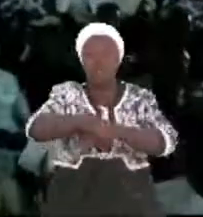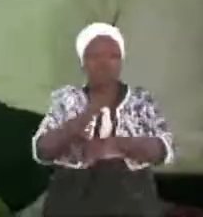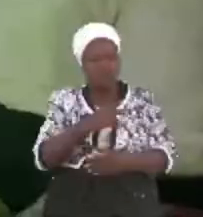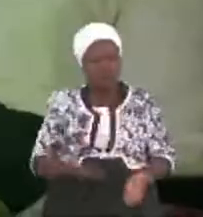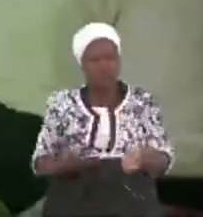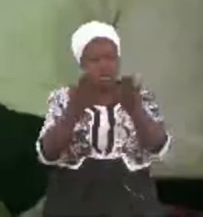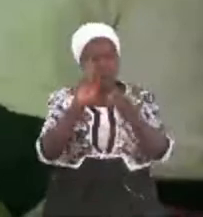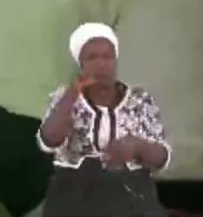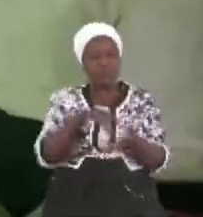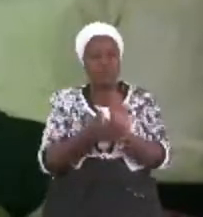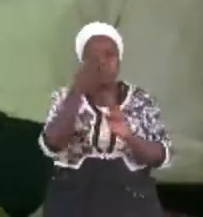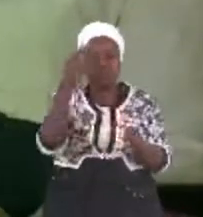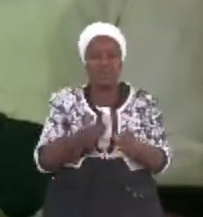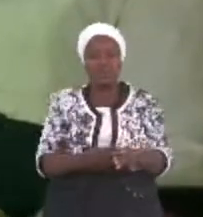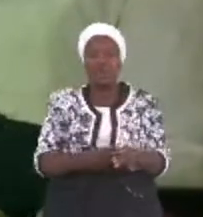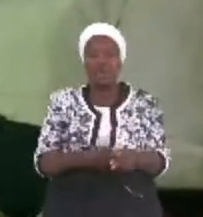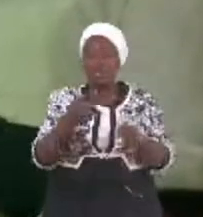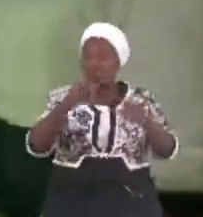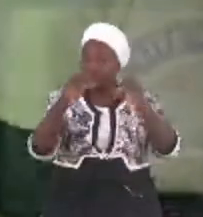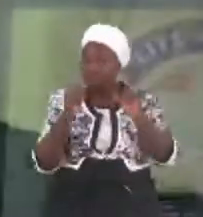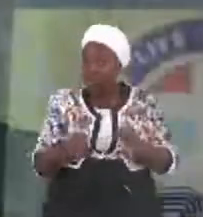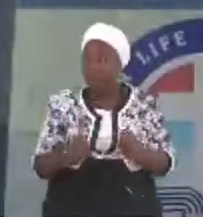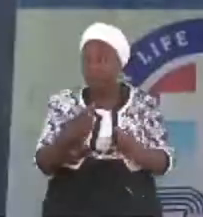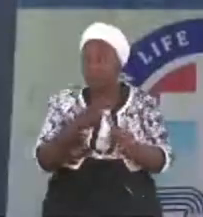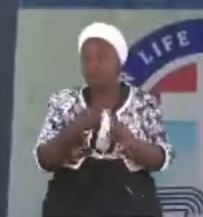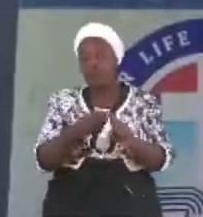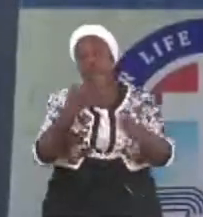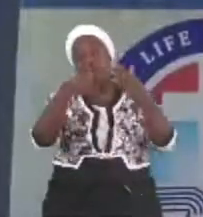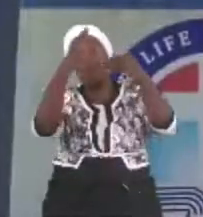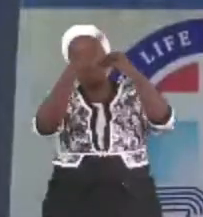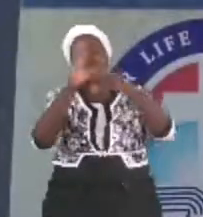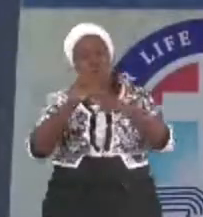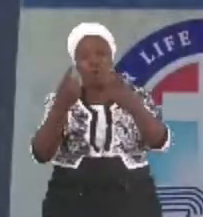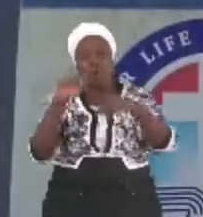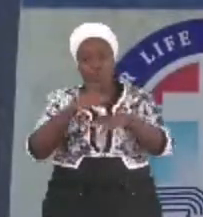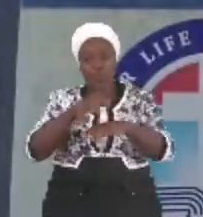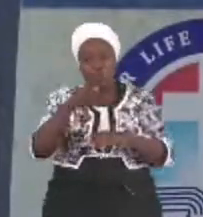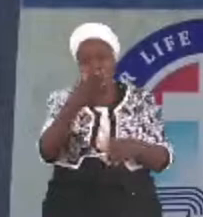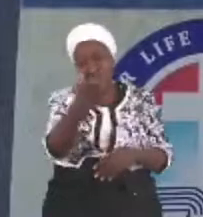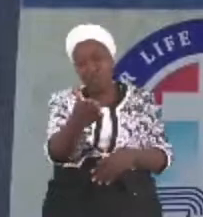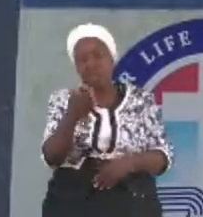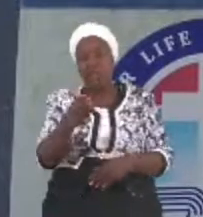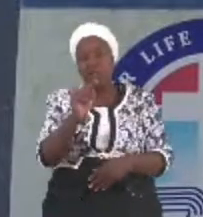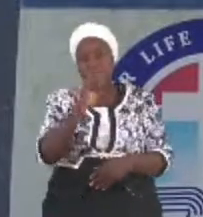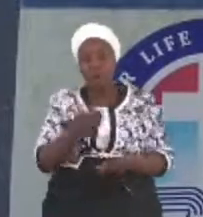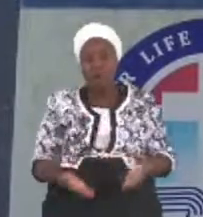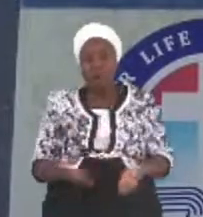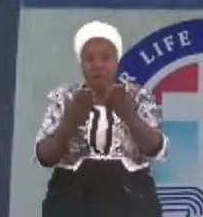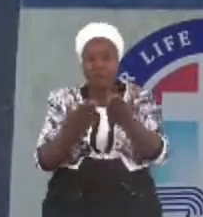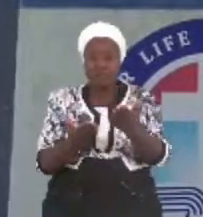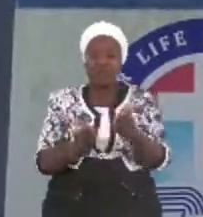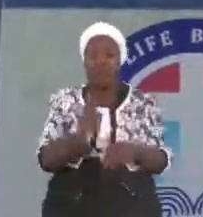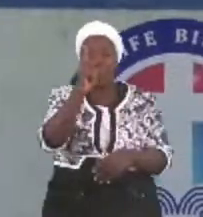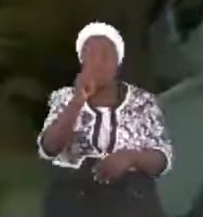lever au nom de Jésus. La puissance d'en haut viendra sur toi là-bas et tu vas te lever